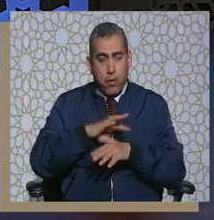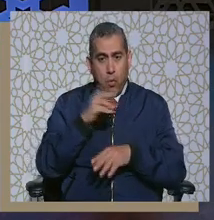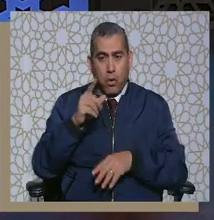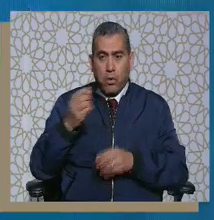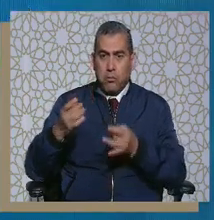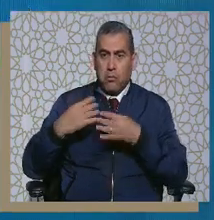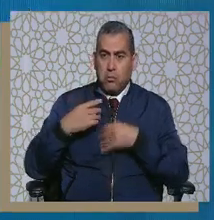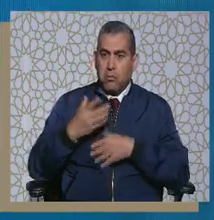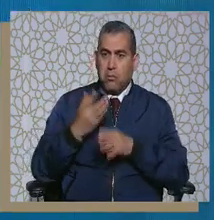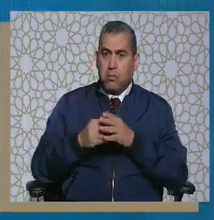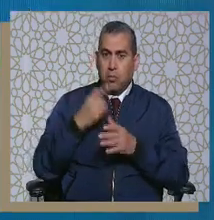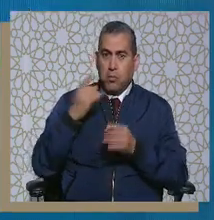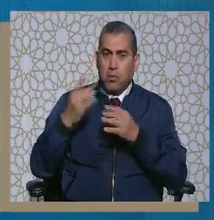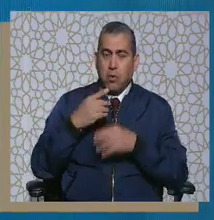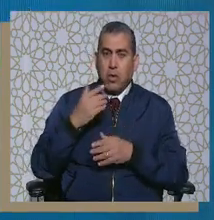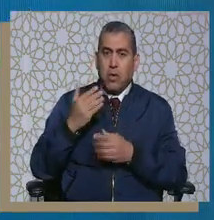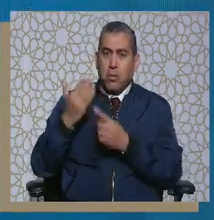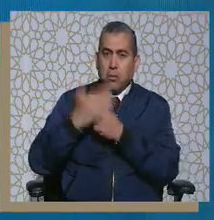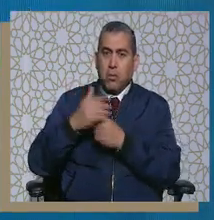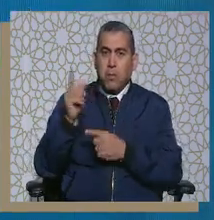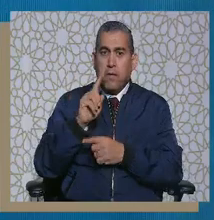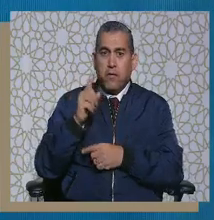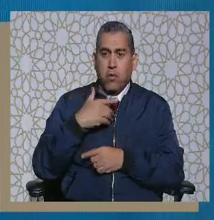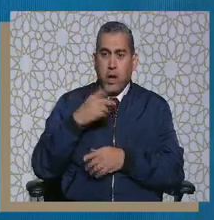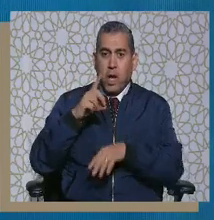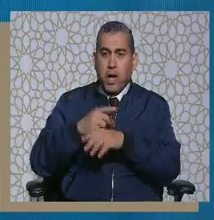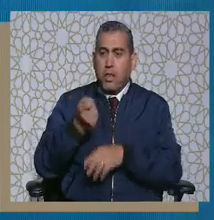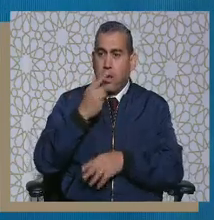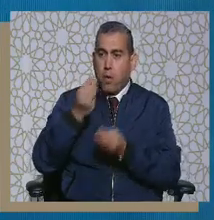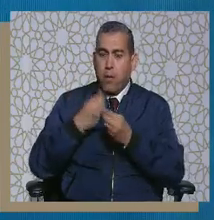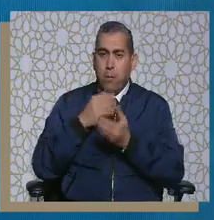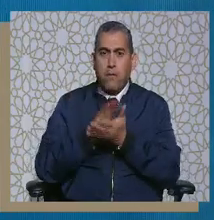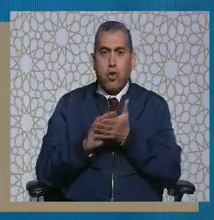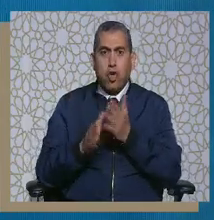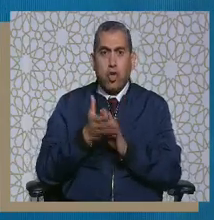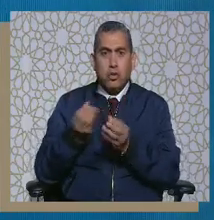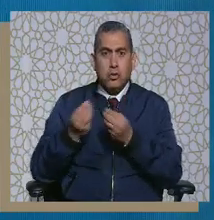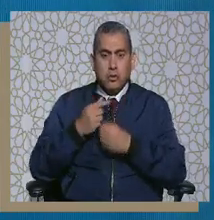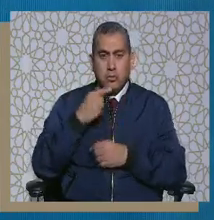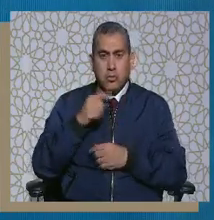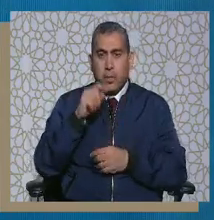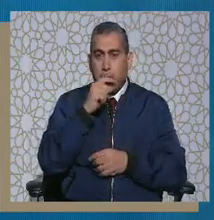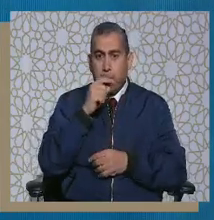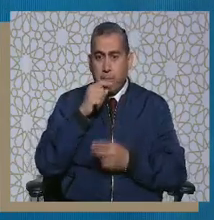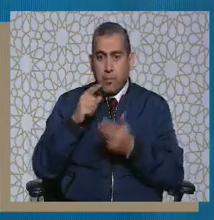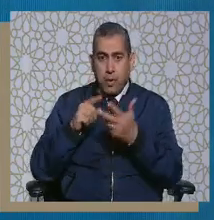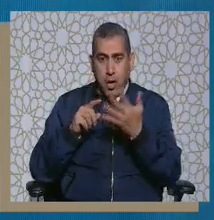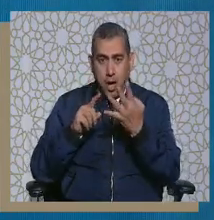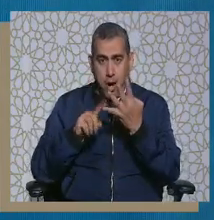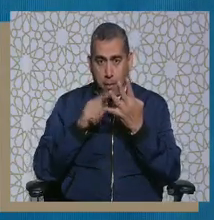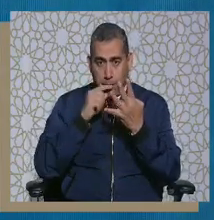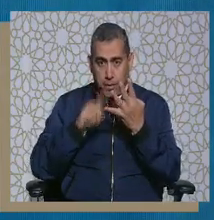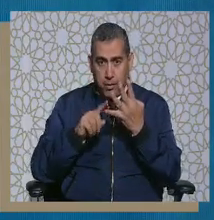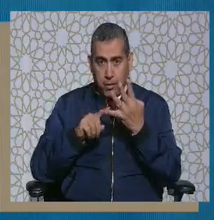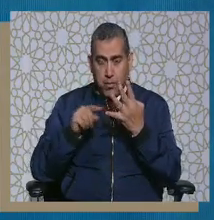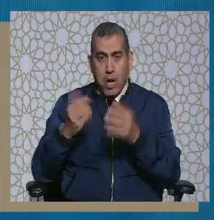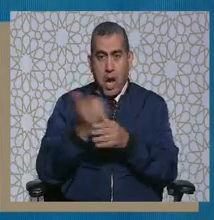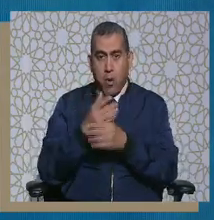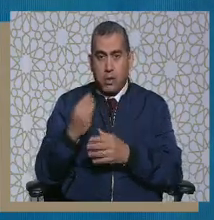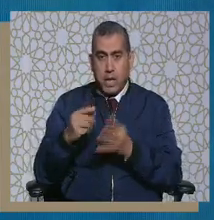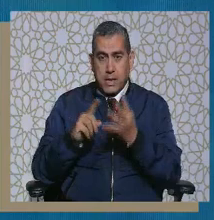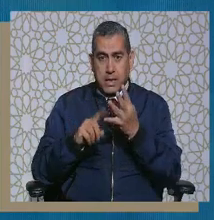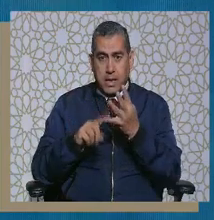ويسبوني ما يسالو عليا ولا يجيبوا لي علاج ولا اي حاجه وبنتي معايا بنت رابعه لسه ماتجوزتش